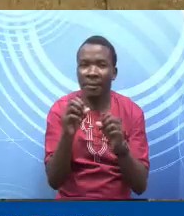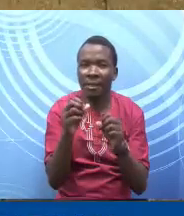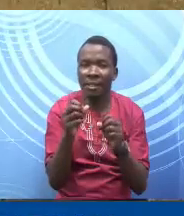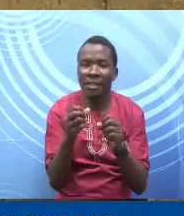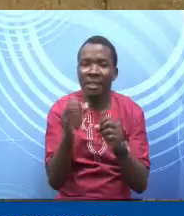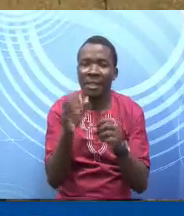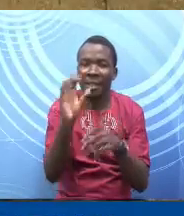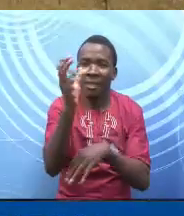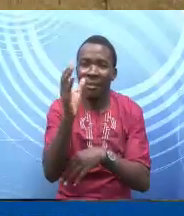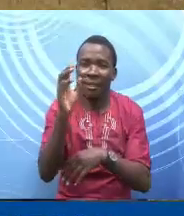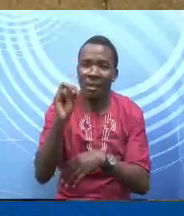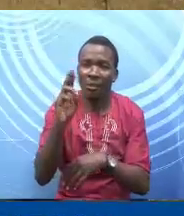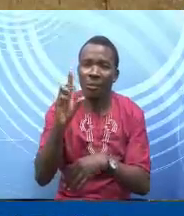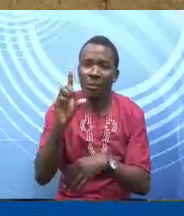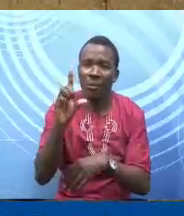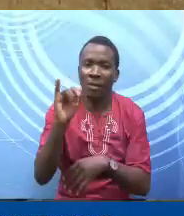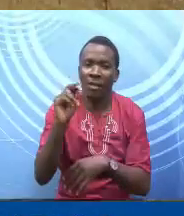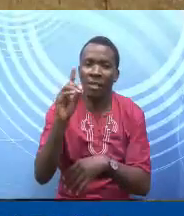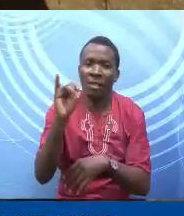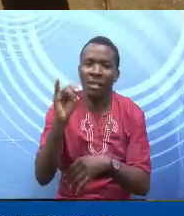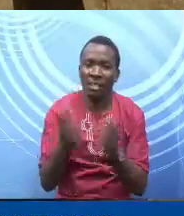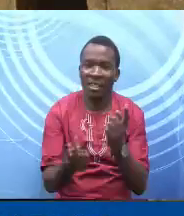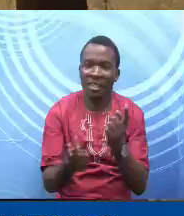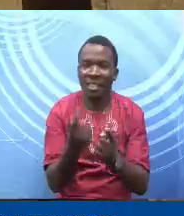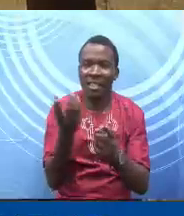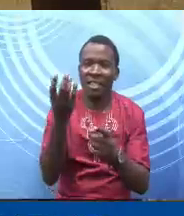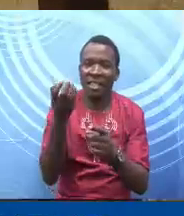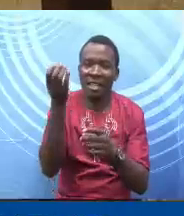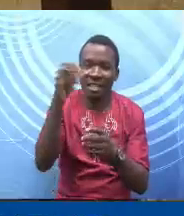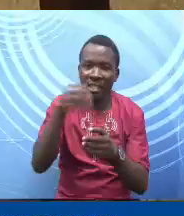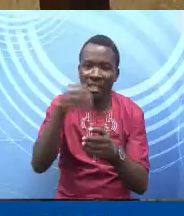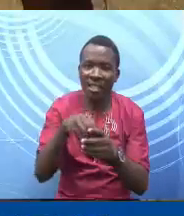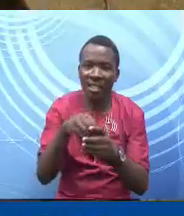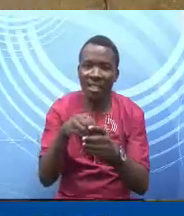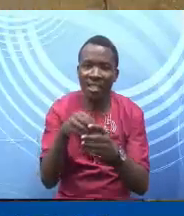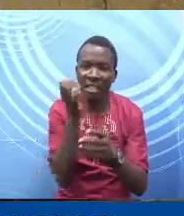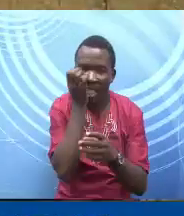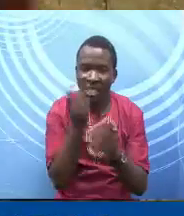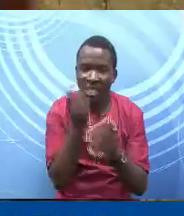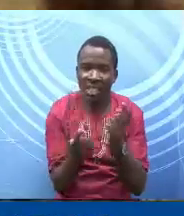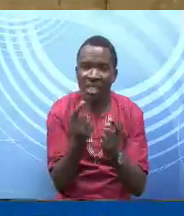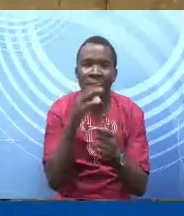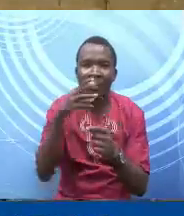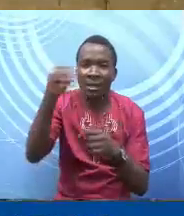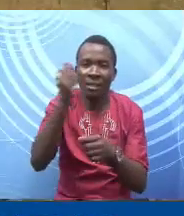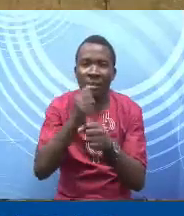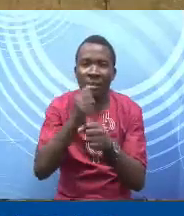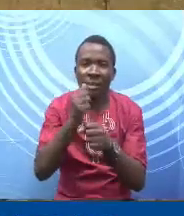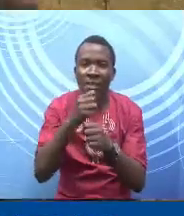murindi narazicanye ndina nkashyira ibishyimbo kuzika umugabo amaze kujya ku kazi ngo bibe nk'ibya nyogokuru